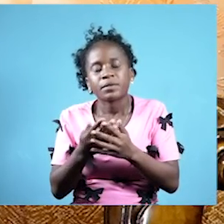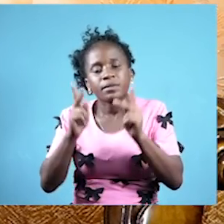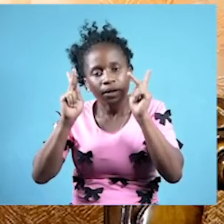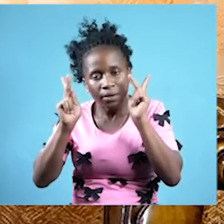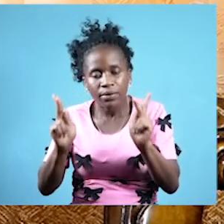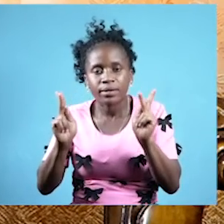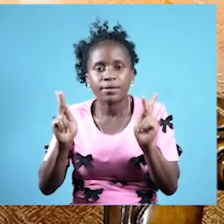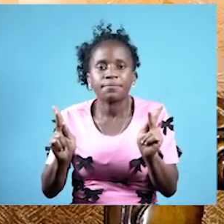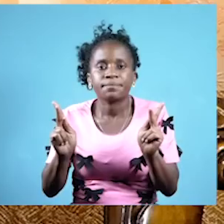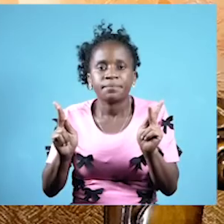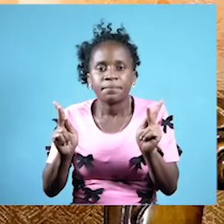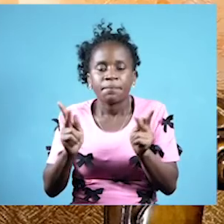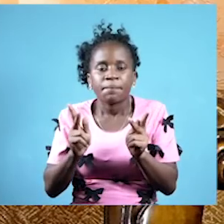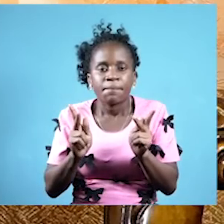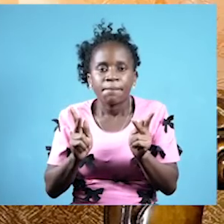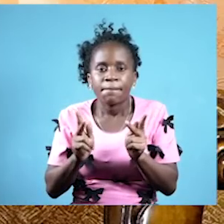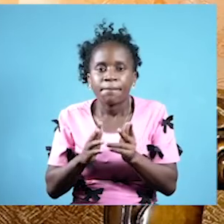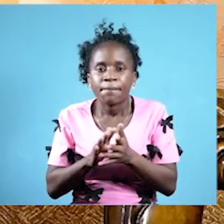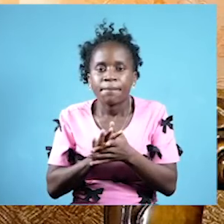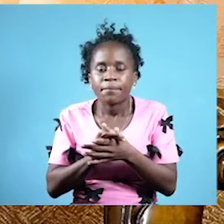Kwa kawaida